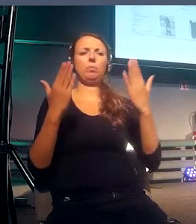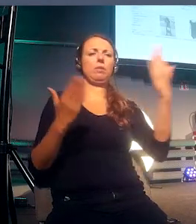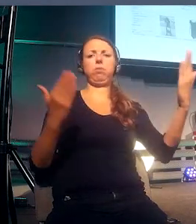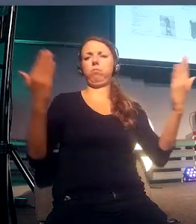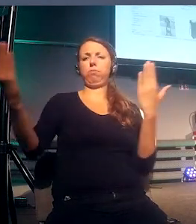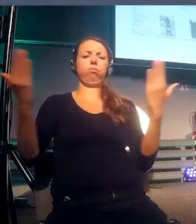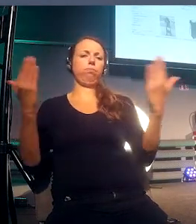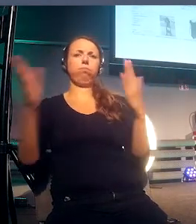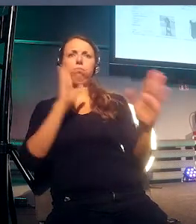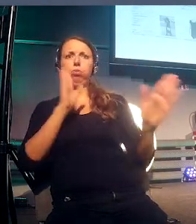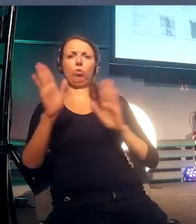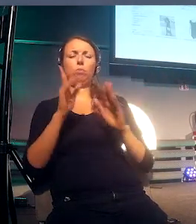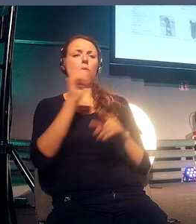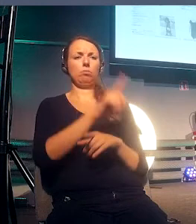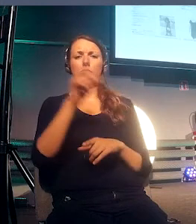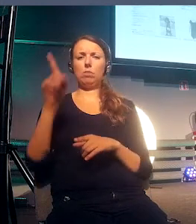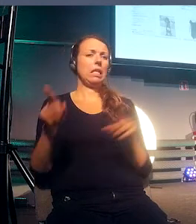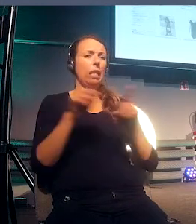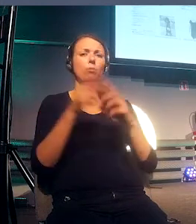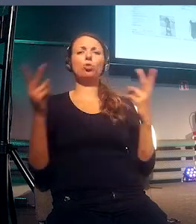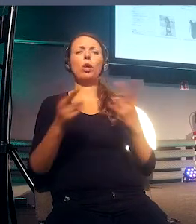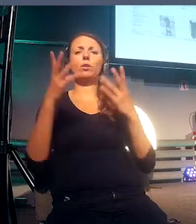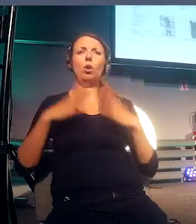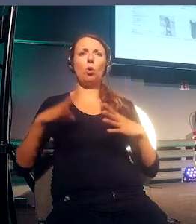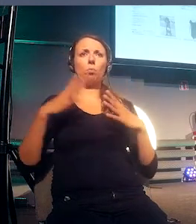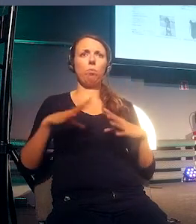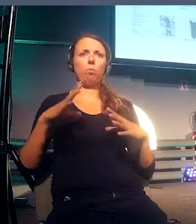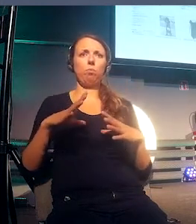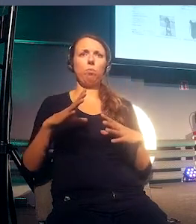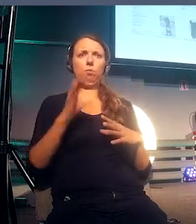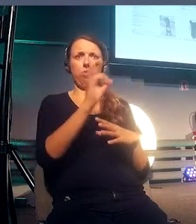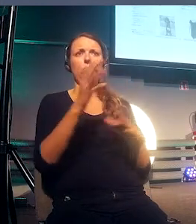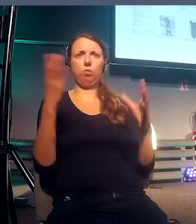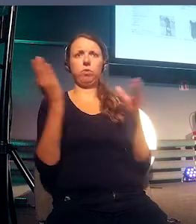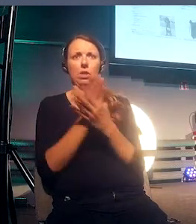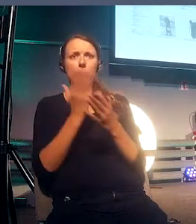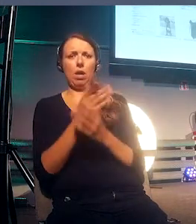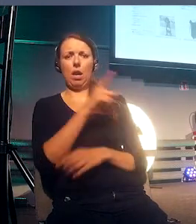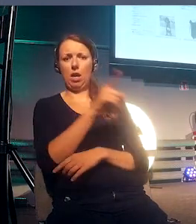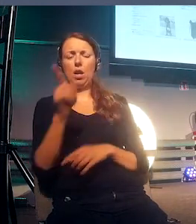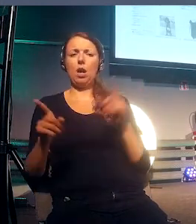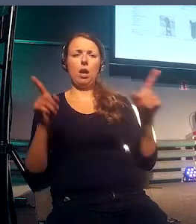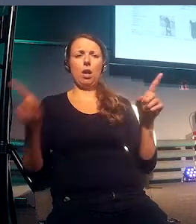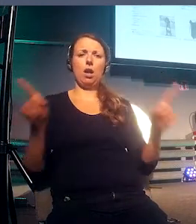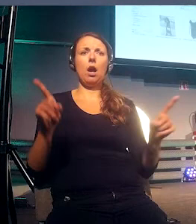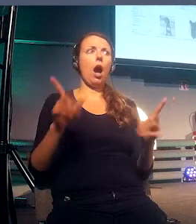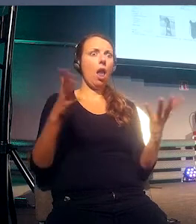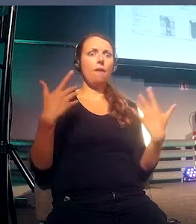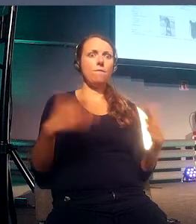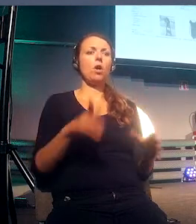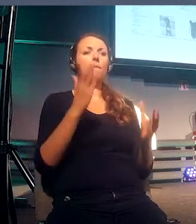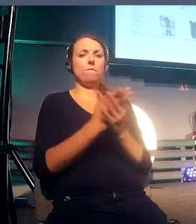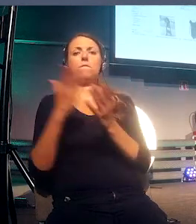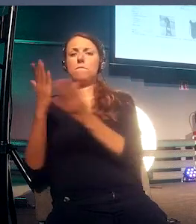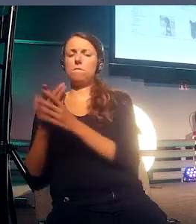o wyszukanie ubrań tej samej marki. Co się okazuje? Że mimo, że marka jest ta sama i